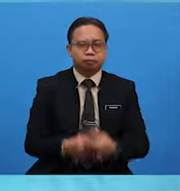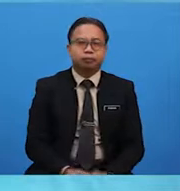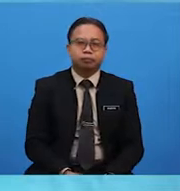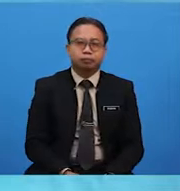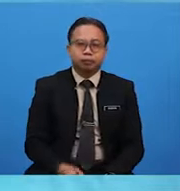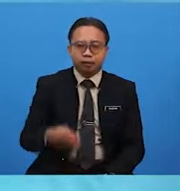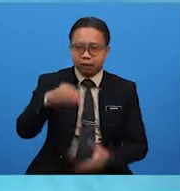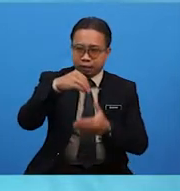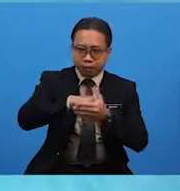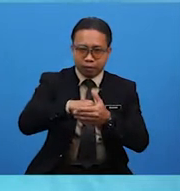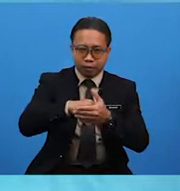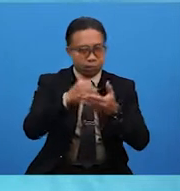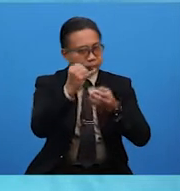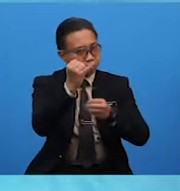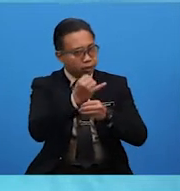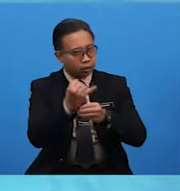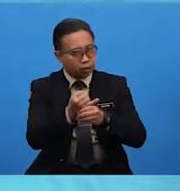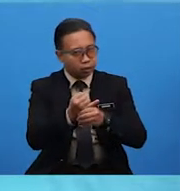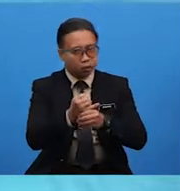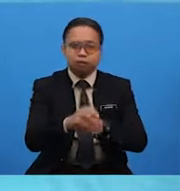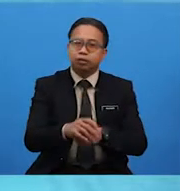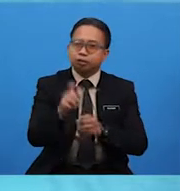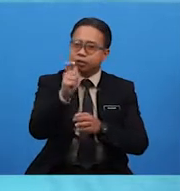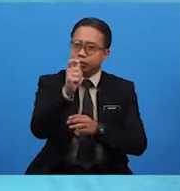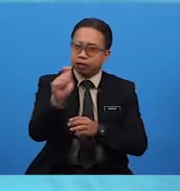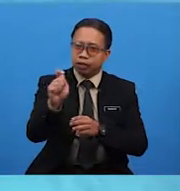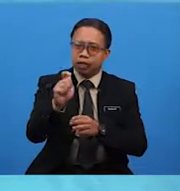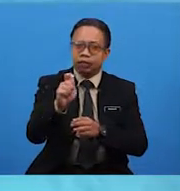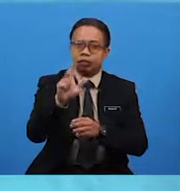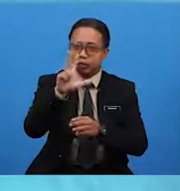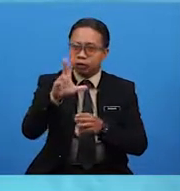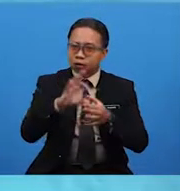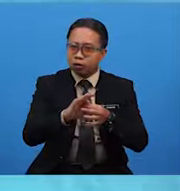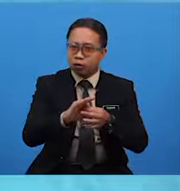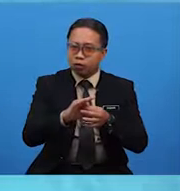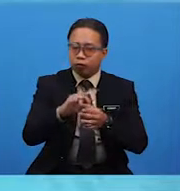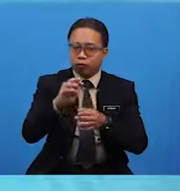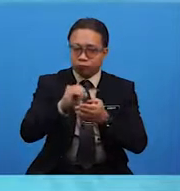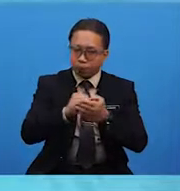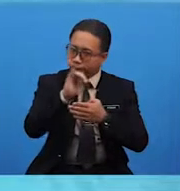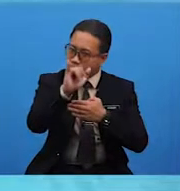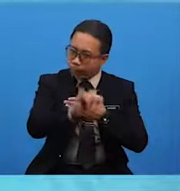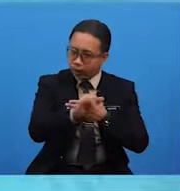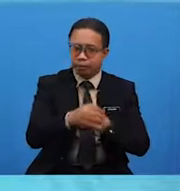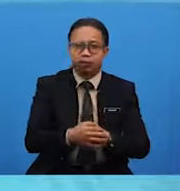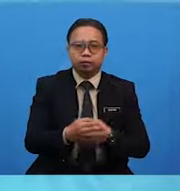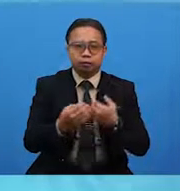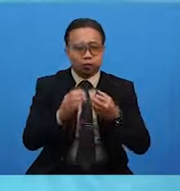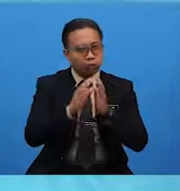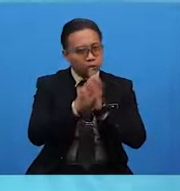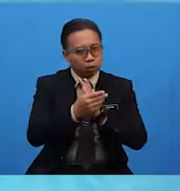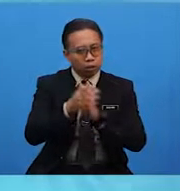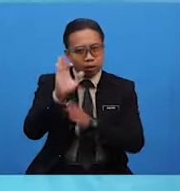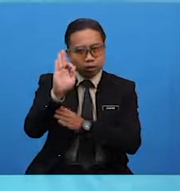macam dalam karya yang bertajuk the type of Me pada tahun 1814 yang dilukis oleh Francis goya